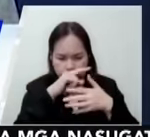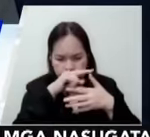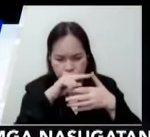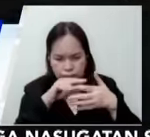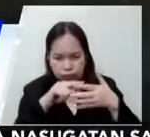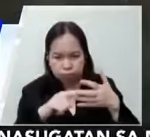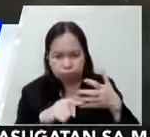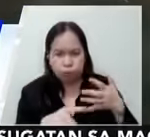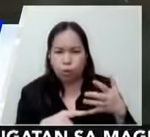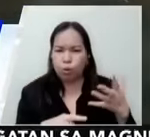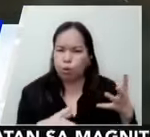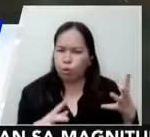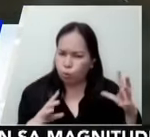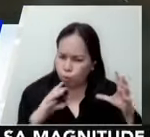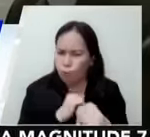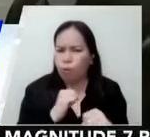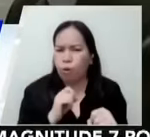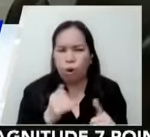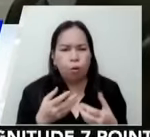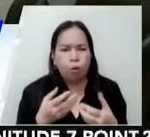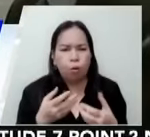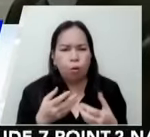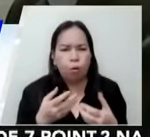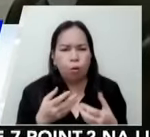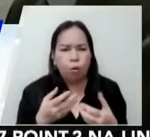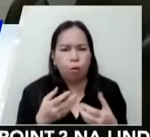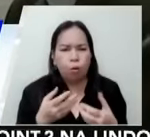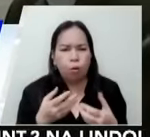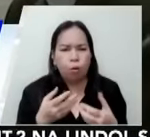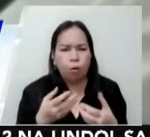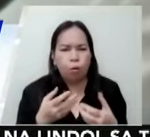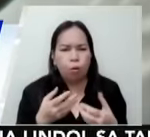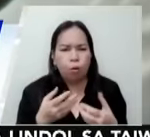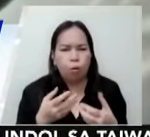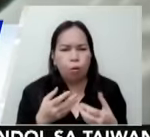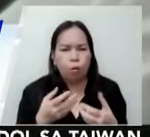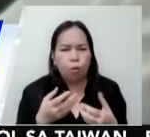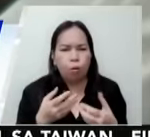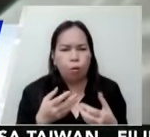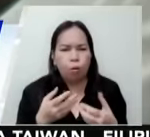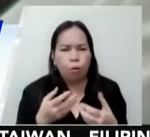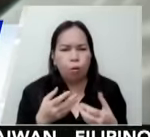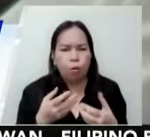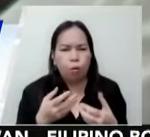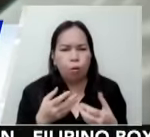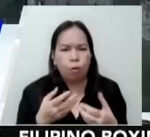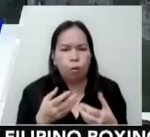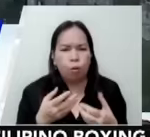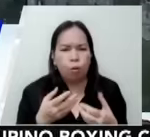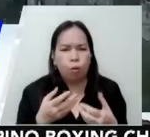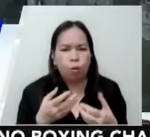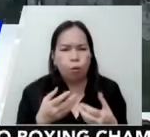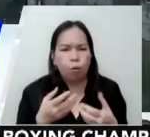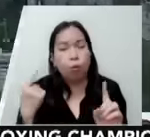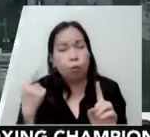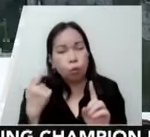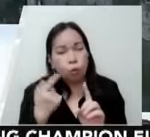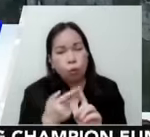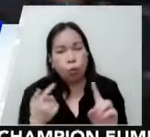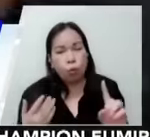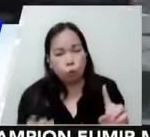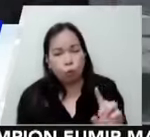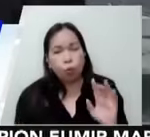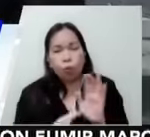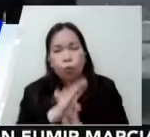traffic problem. Sa parehong pulong, ipinresenta ng National Economic and Development Authority ang bagong growth target ng bansa na mula sa